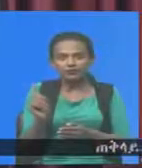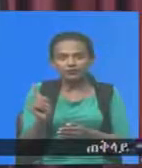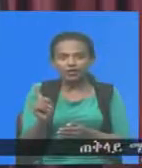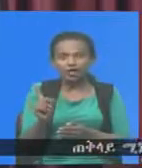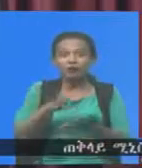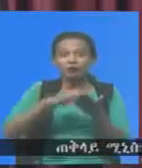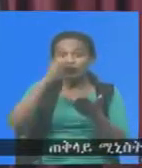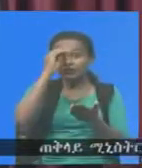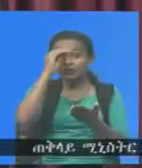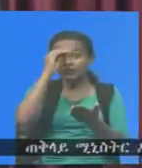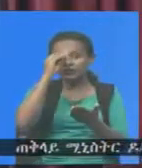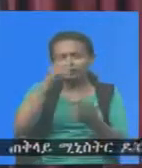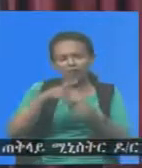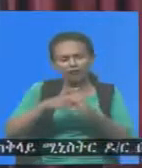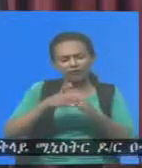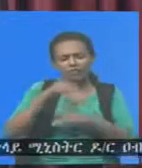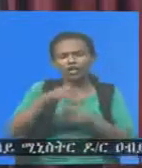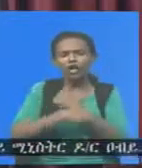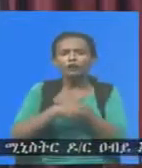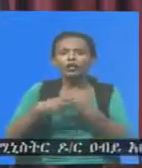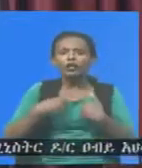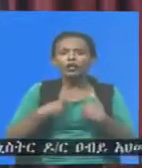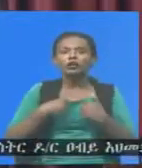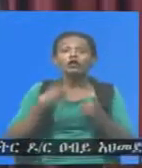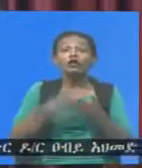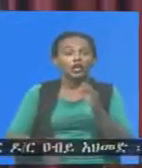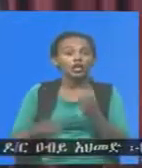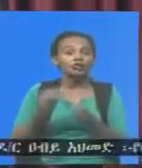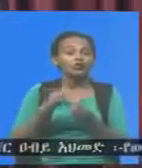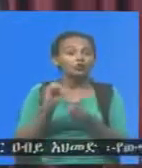በትምህርት ተቋማት ከፍተኛ ሌብነት አለ፣ ግሬድን ጨምሮ።